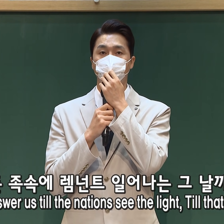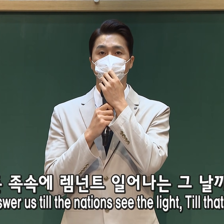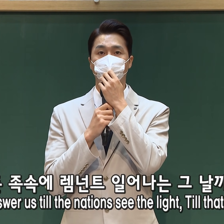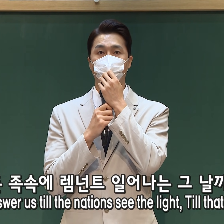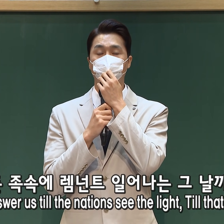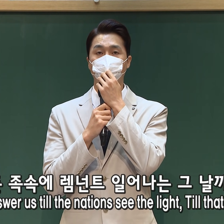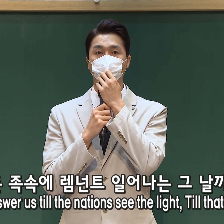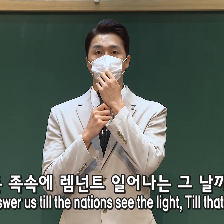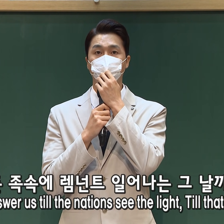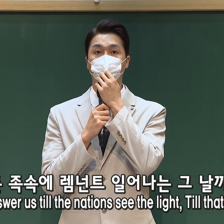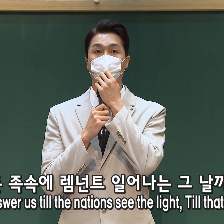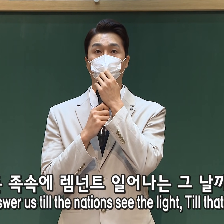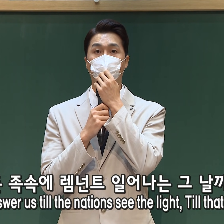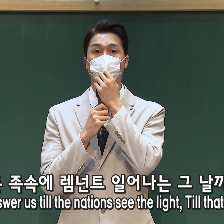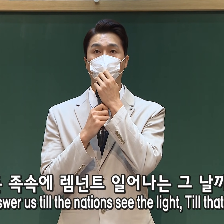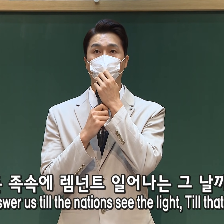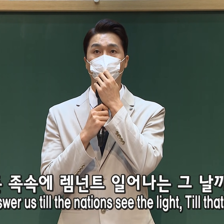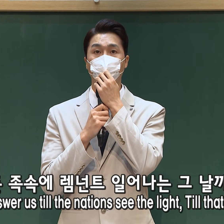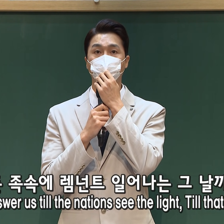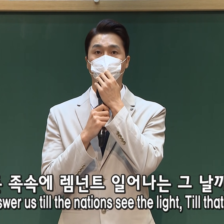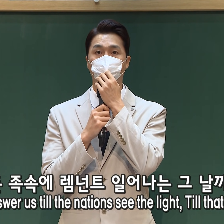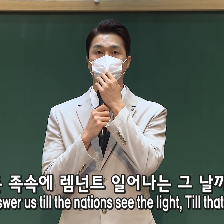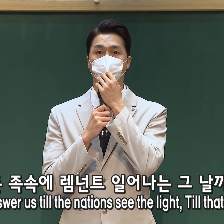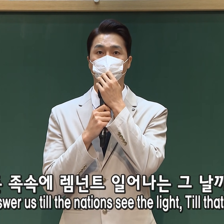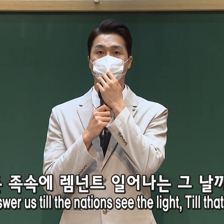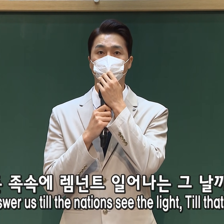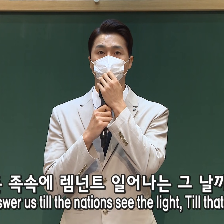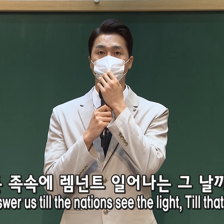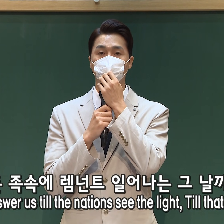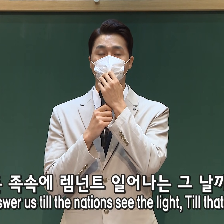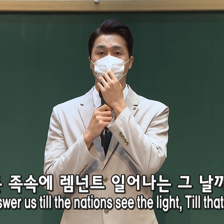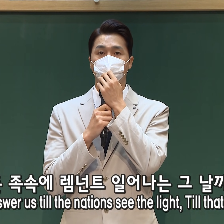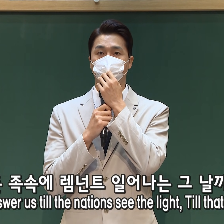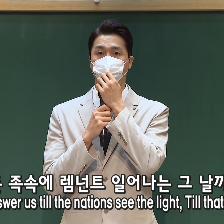하나님, 모든 족속에